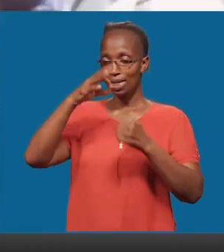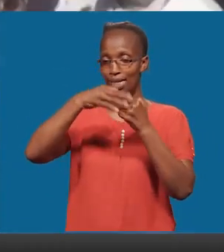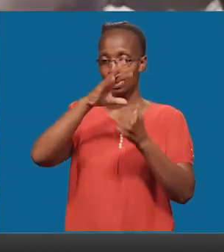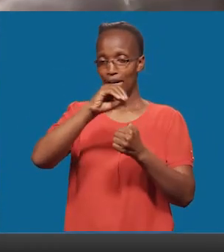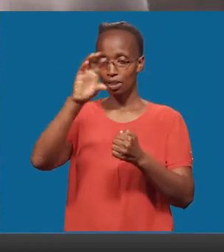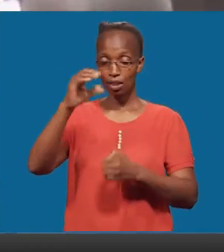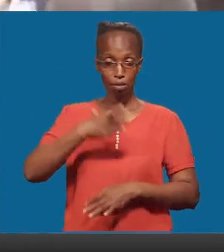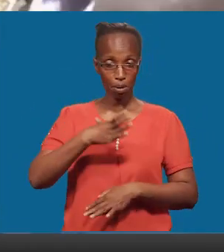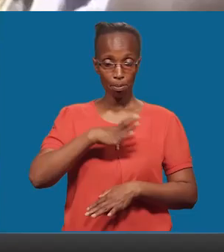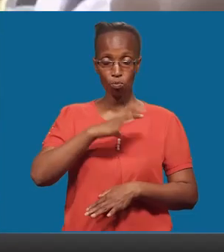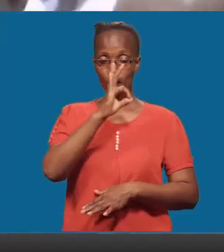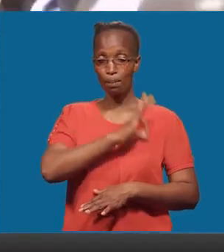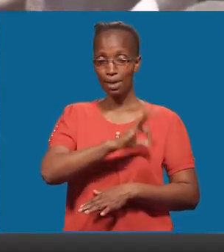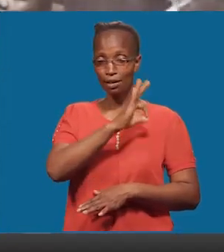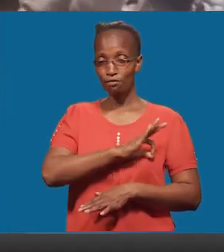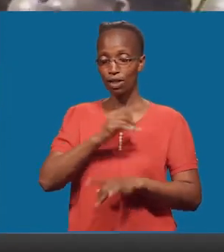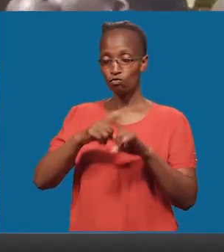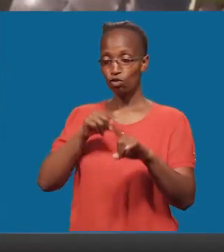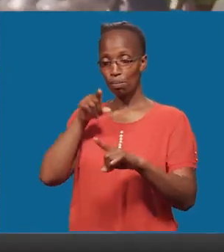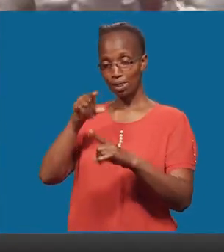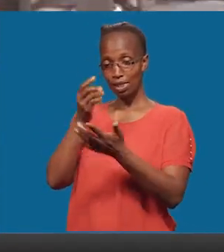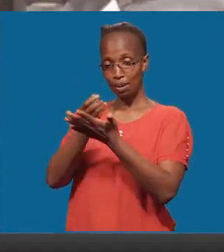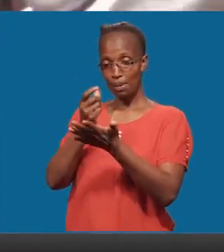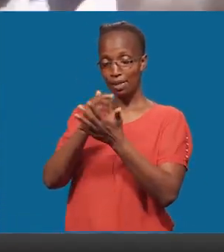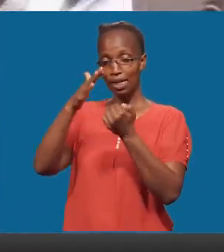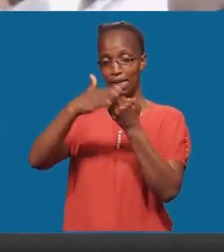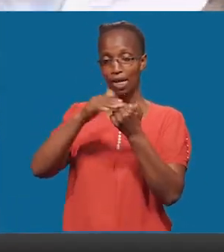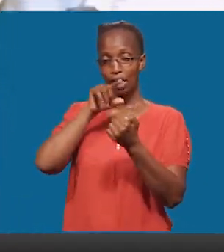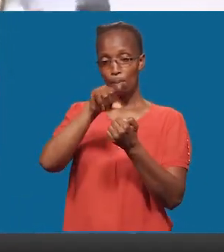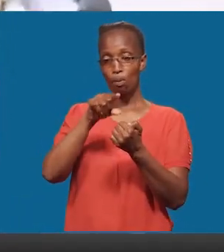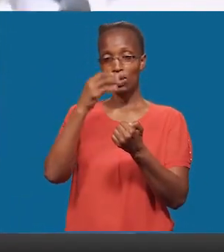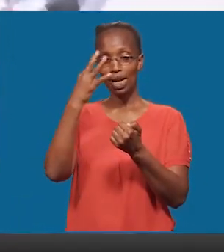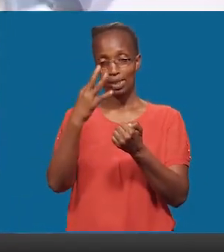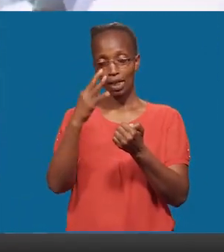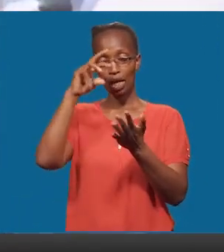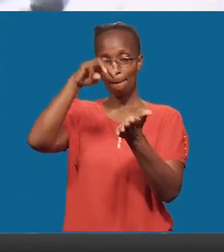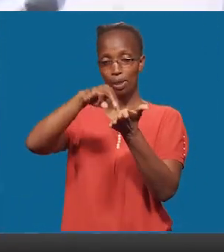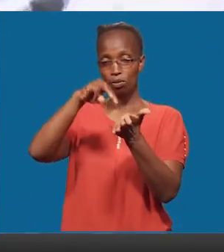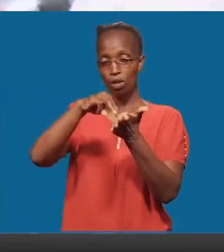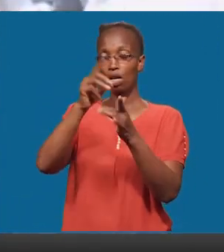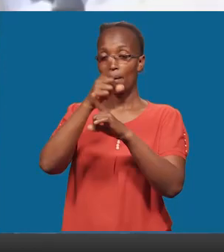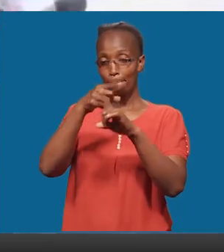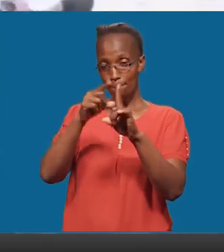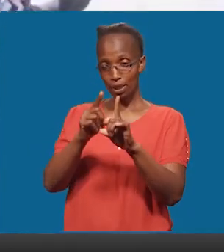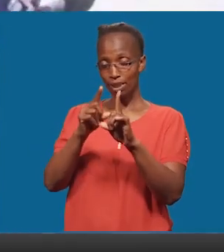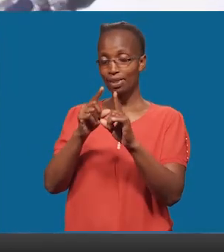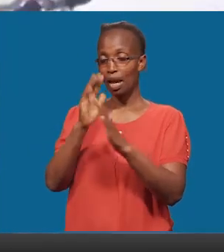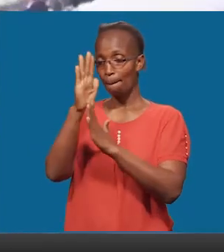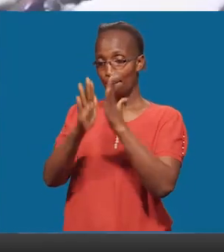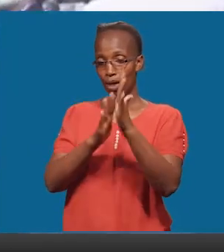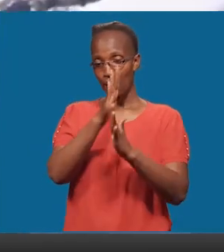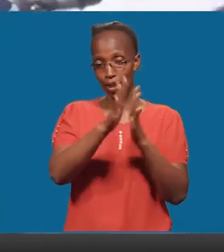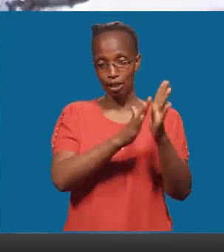wanafunzi 2,800 watanufaika na ufadhili huo wa shilingi milioni 9.2 na wamejitolea